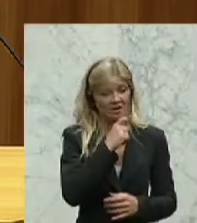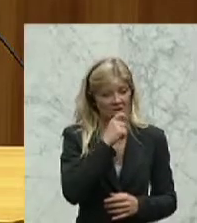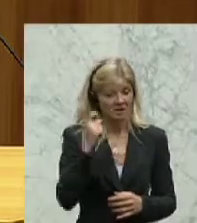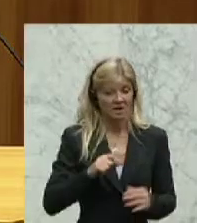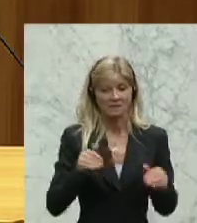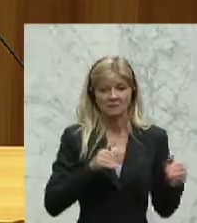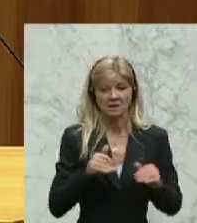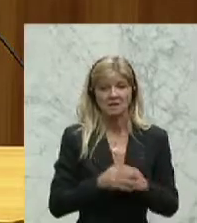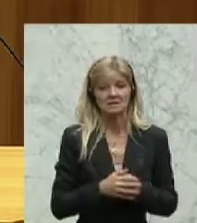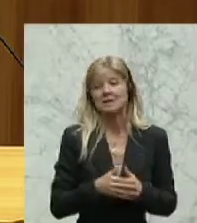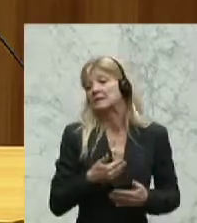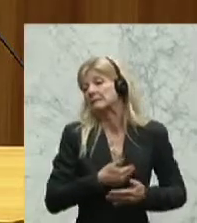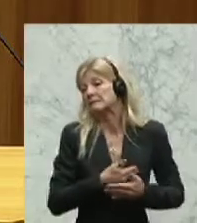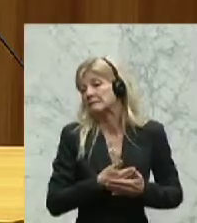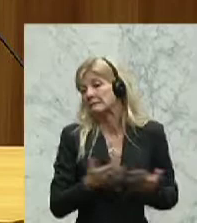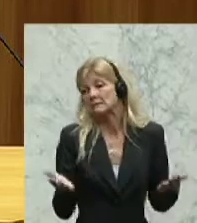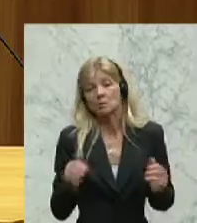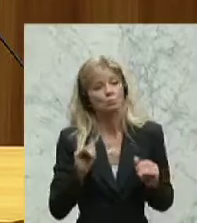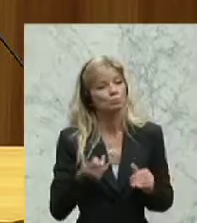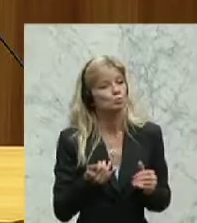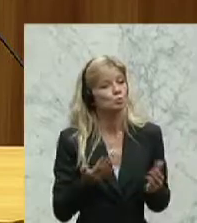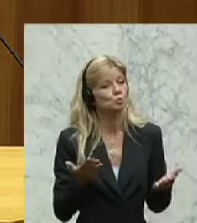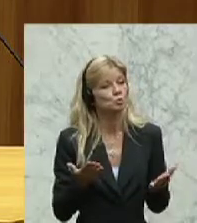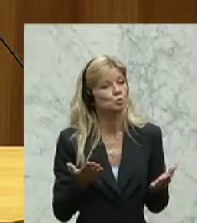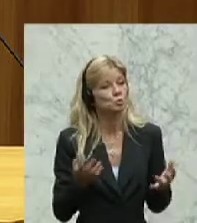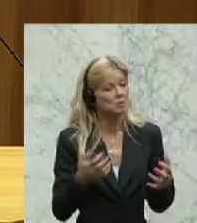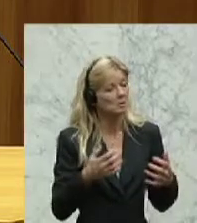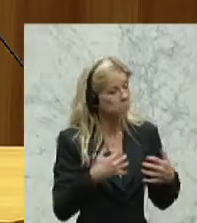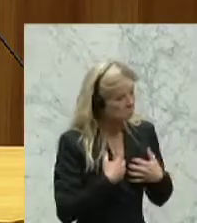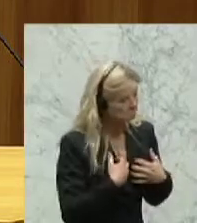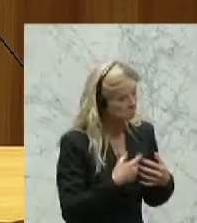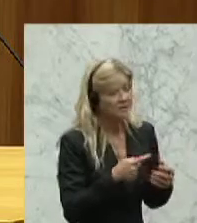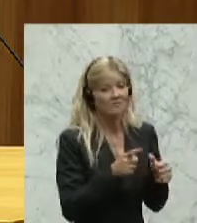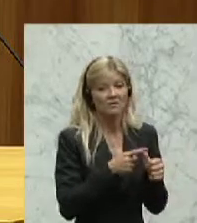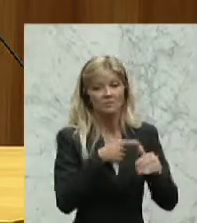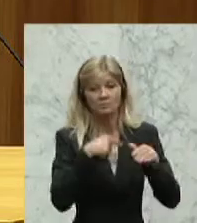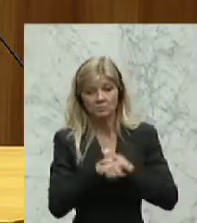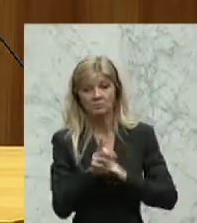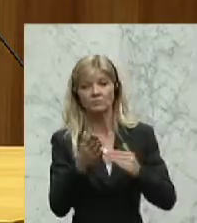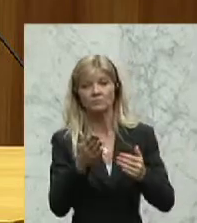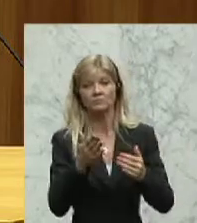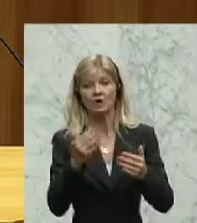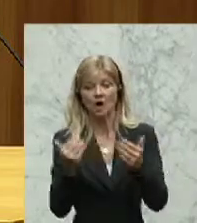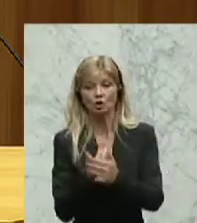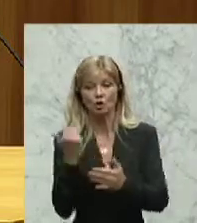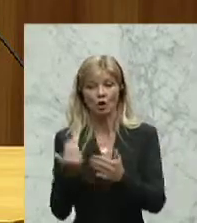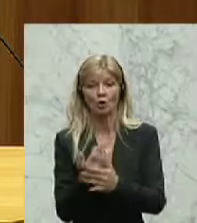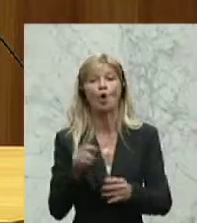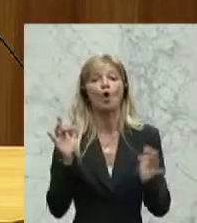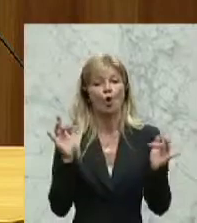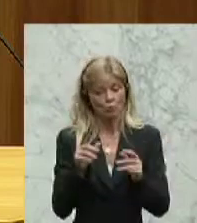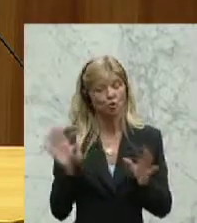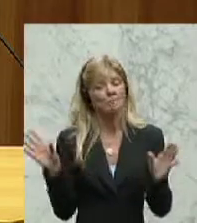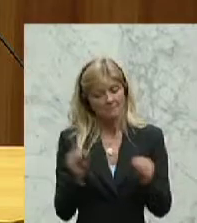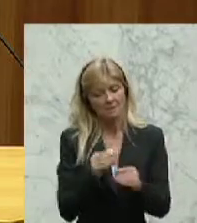auf alle fälle die opposition wird bei vernünftigen vorschlägen mitgehen aber ich war erwarte mir eine dementsprechende vorschläge